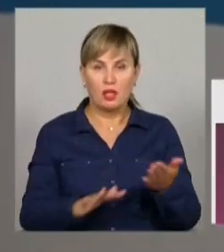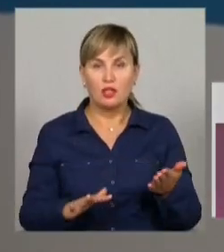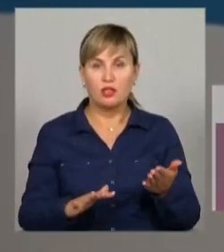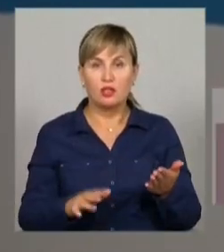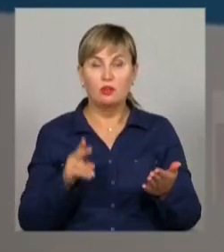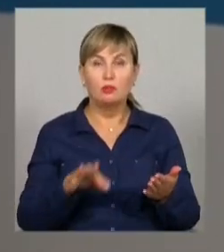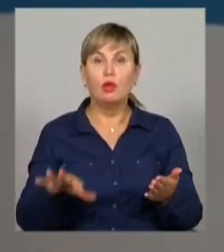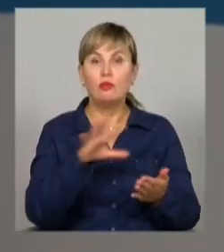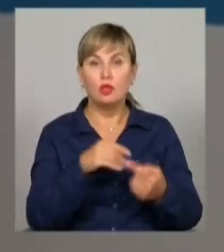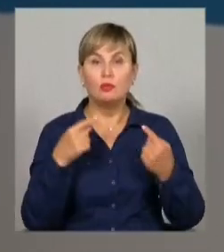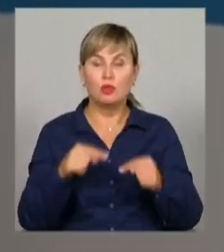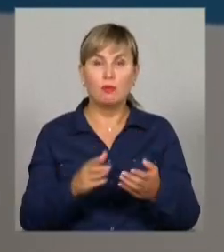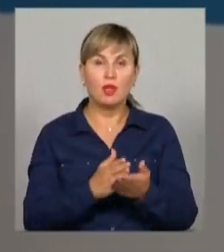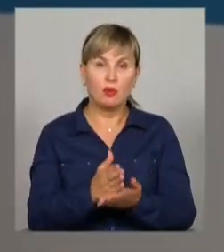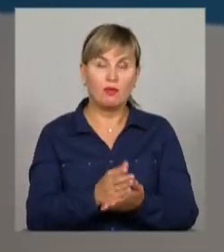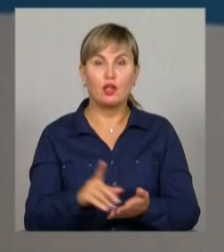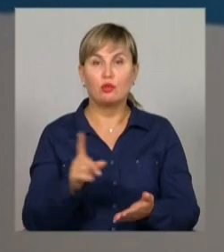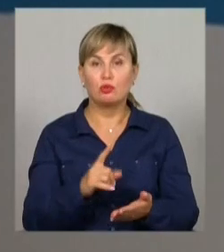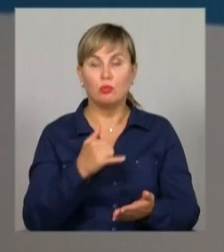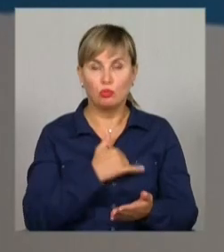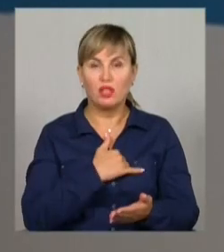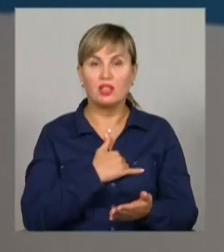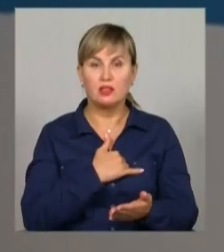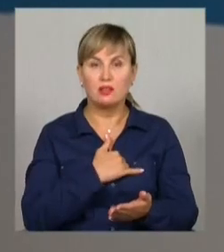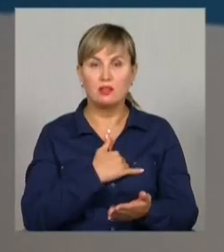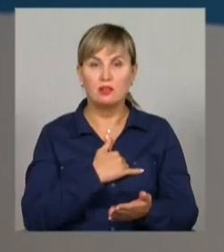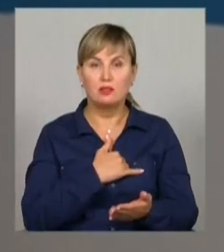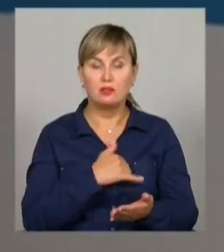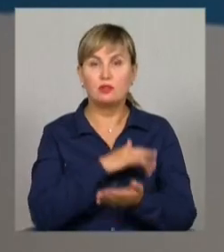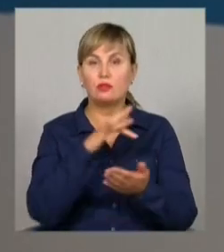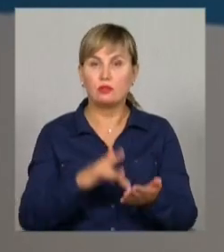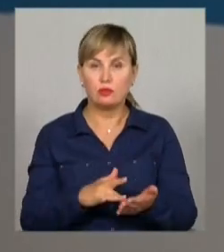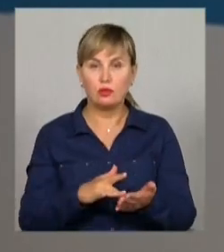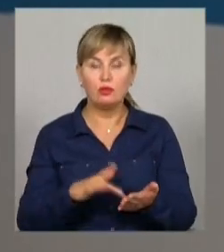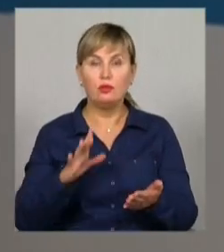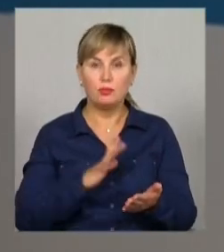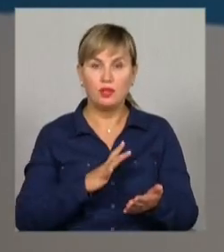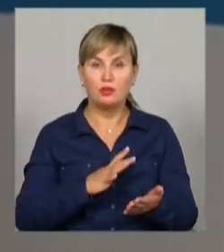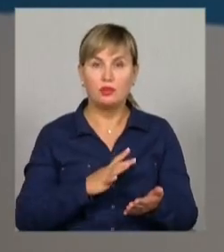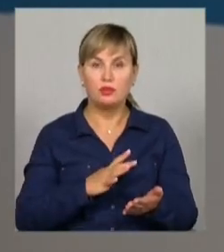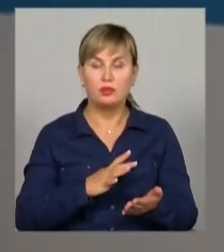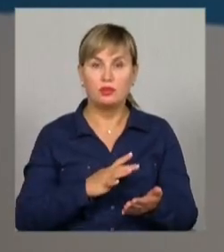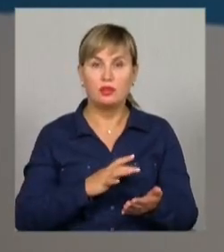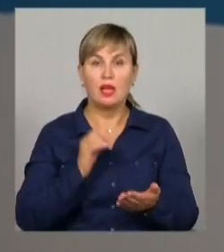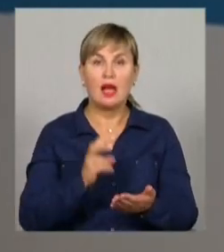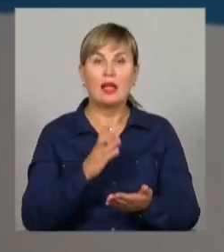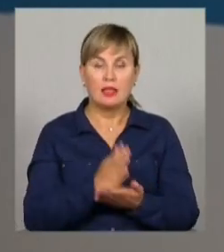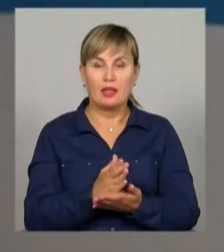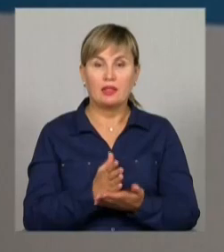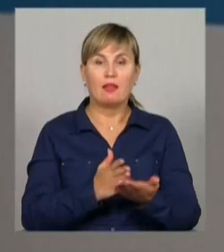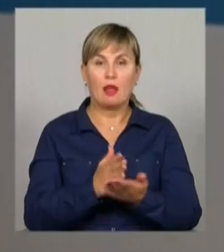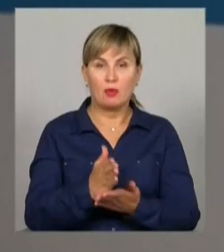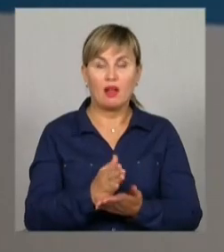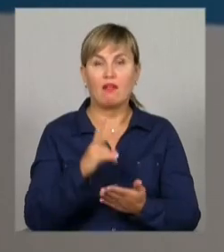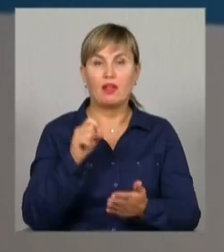по всем другим направлениям, чтобы у нас на самом деле город был, как и есть, направлен